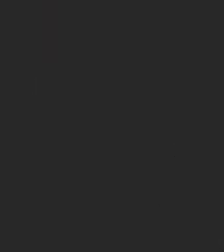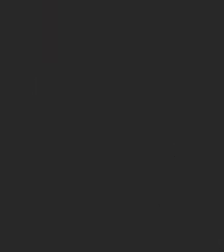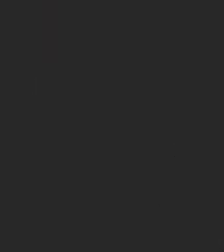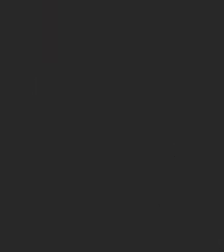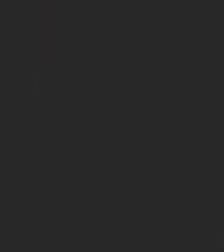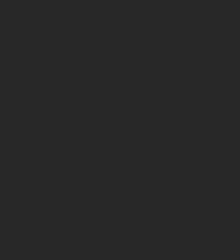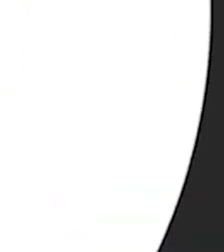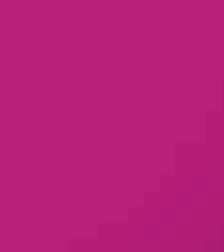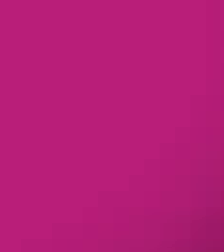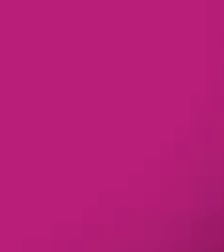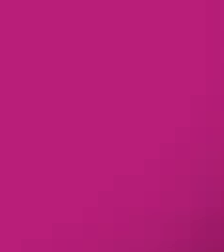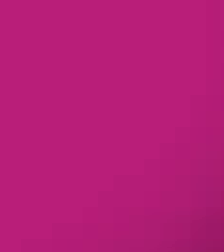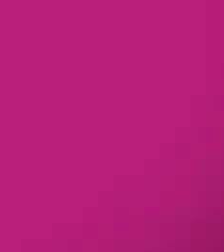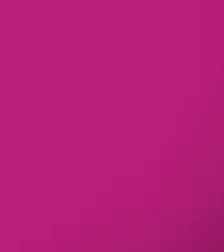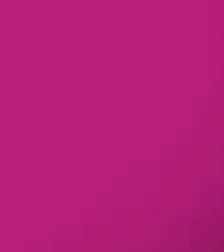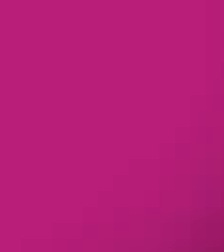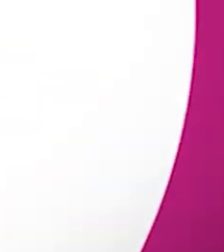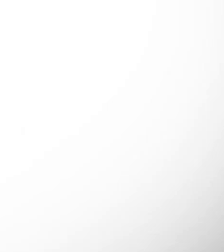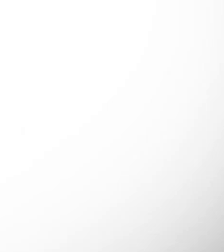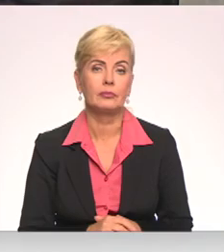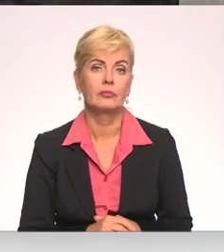Re, viss ēters ir te!